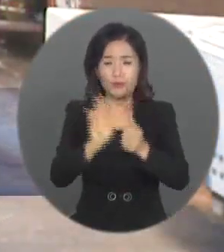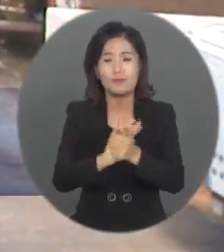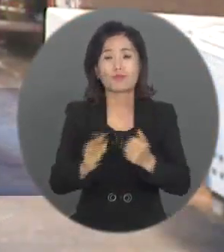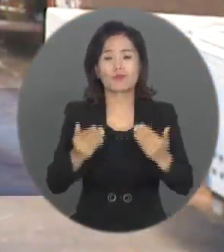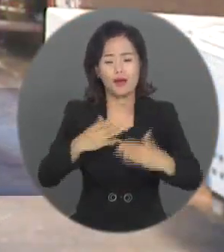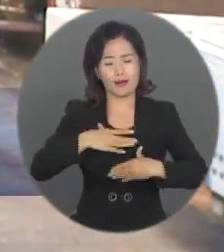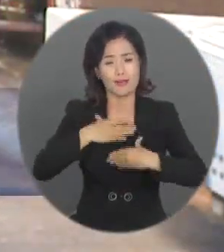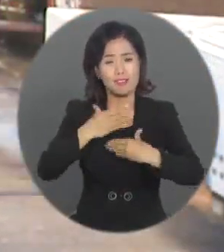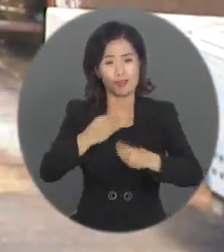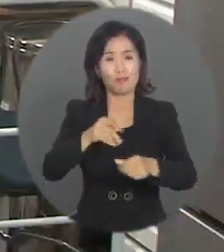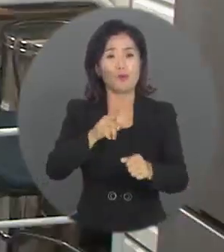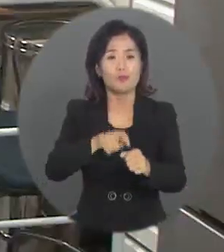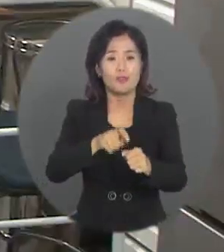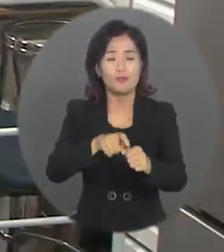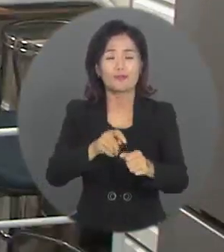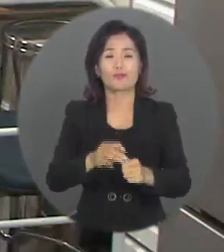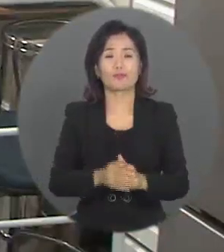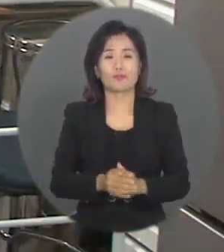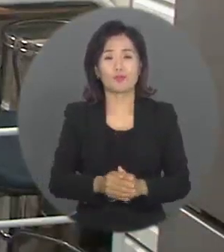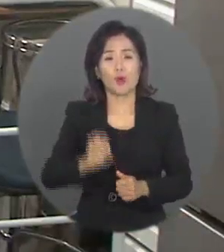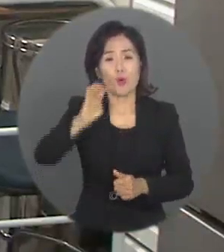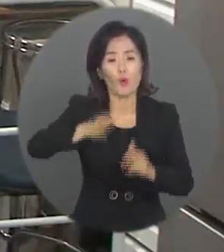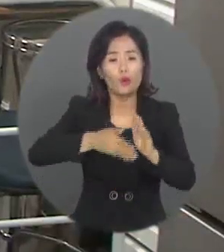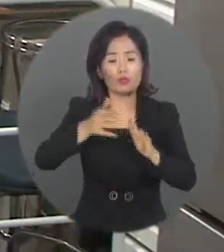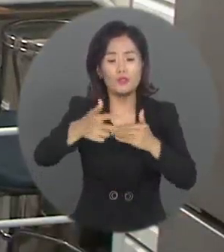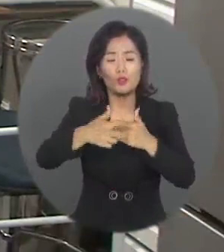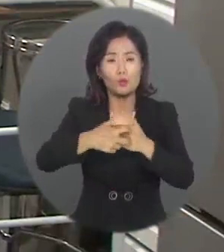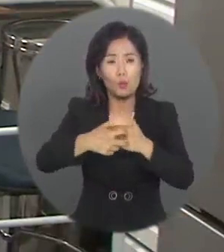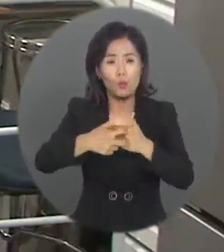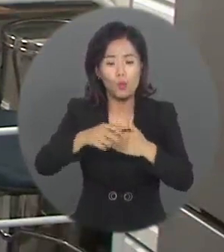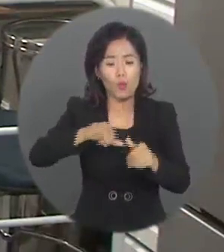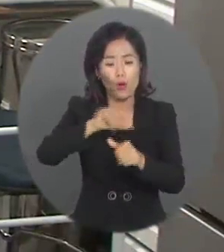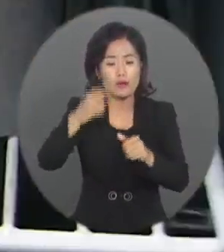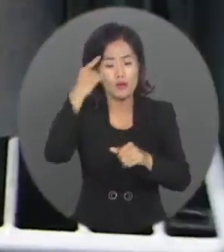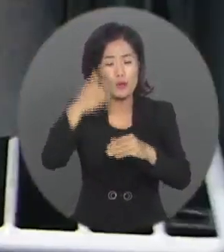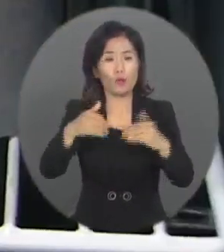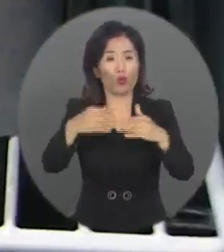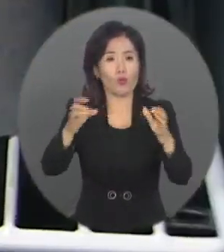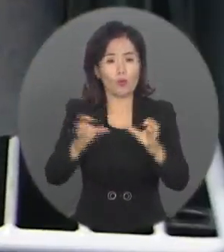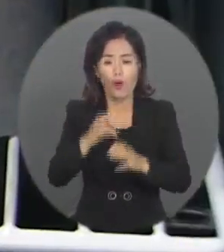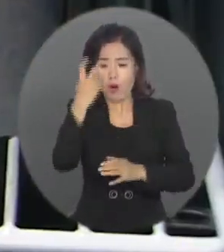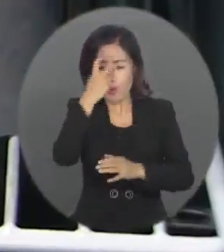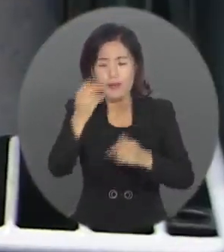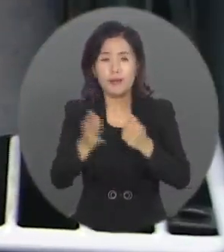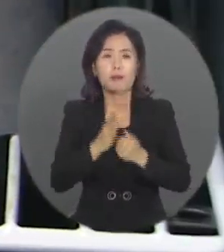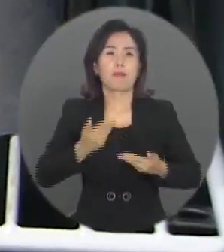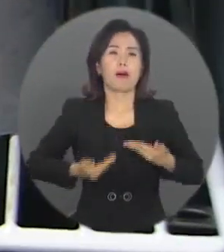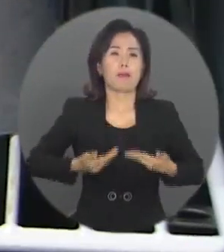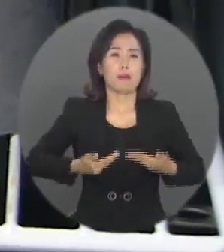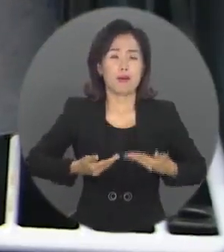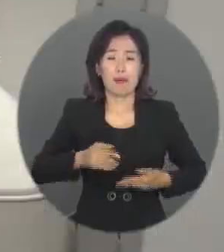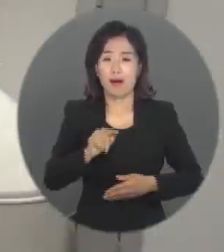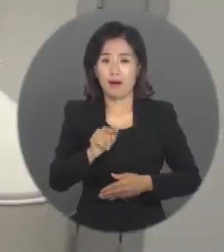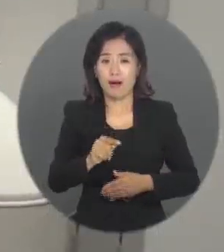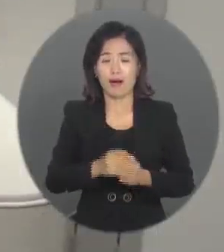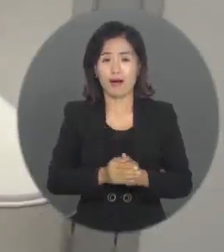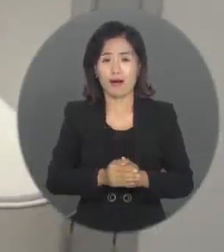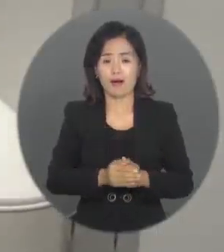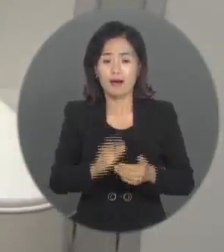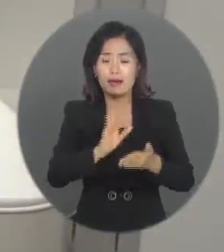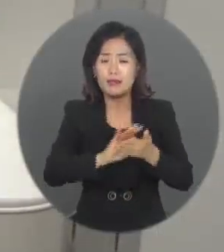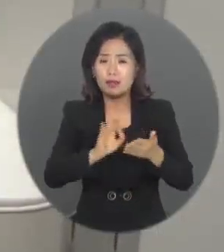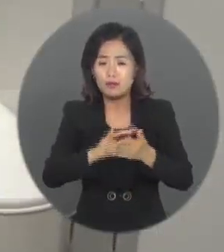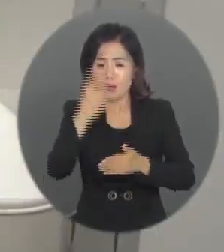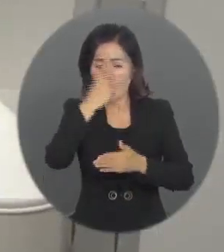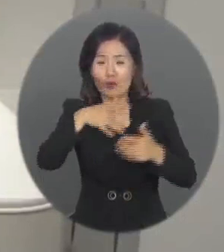조금이라도 안심시키기 위해서. 광주시 보건환경연구원도 검사 때문에 바쁜 시간을 보내고 있습니다. 사용되고